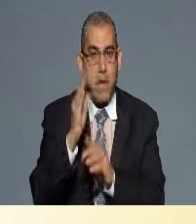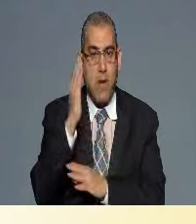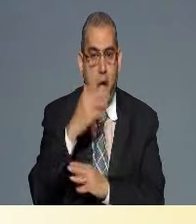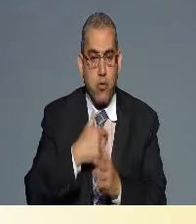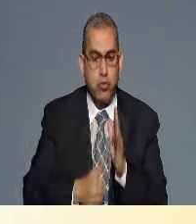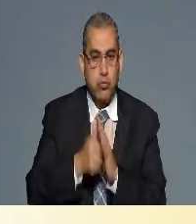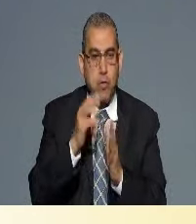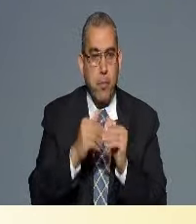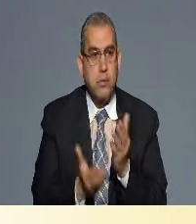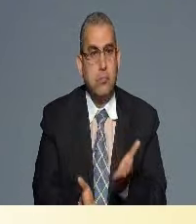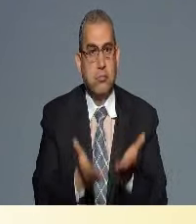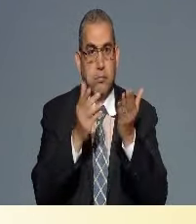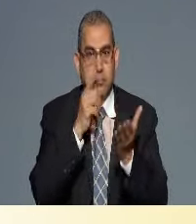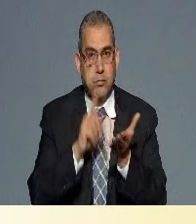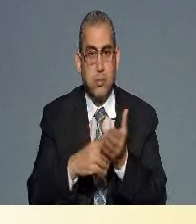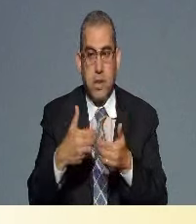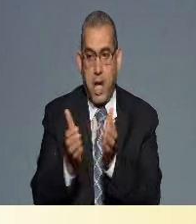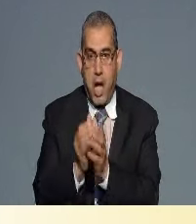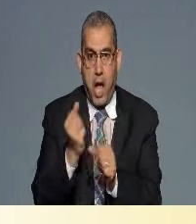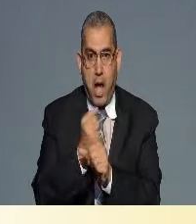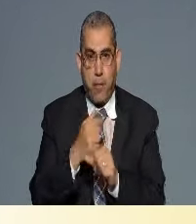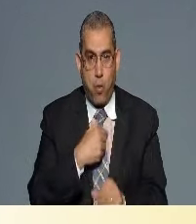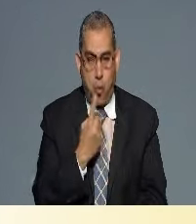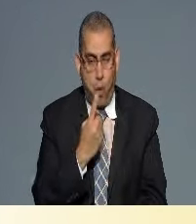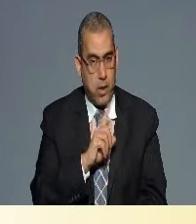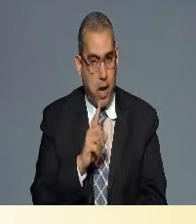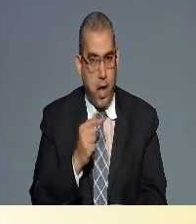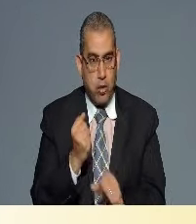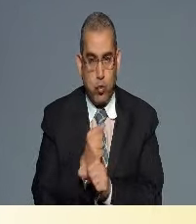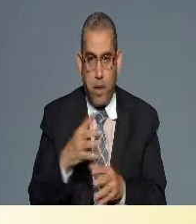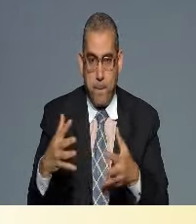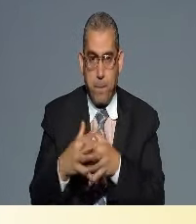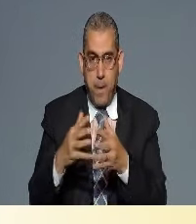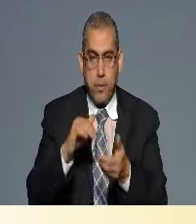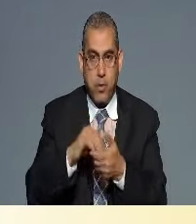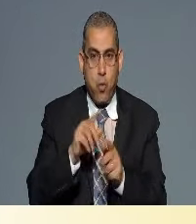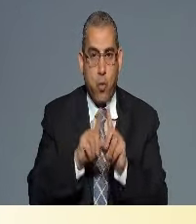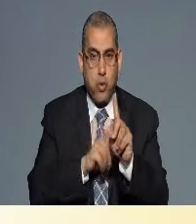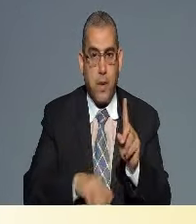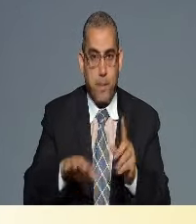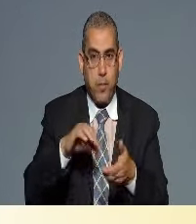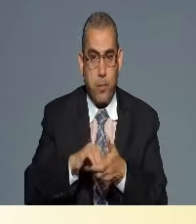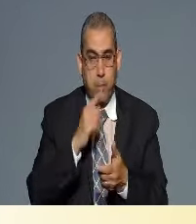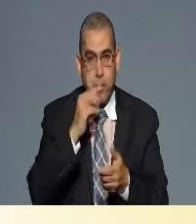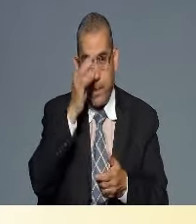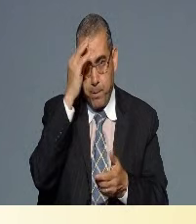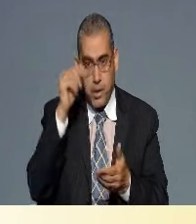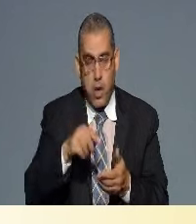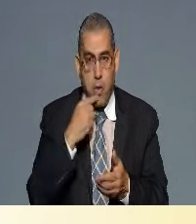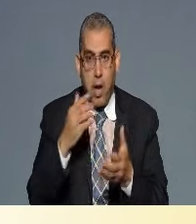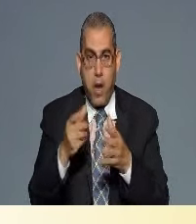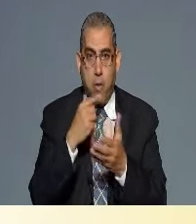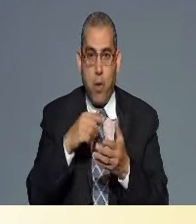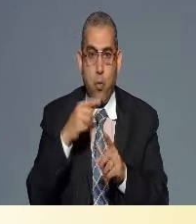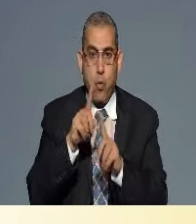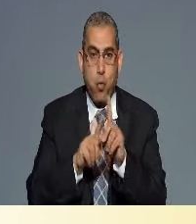الدولة المصرية. الجهاز ليس يعمل لا يعمل لوحده مفردا بل مع كل الوزارات، ولكن على سبيل المثال وليس الحصر بتتكلم